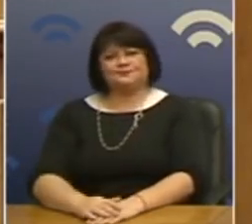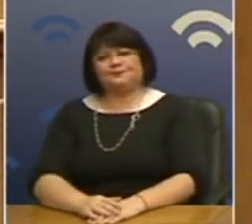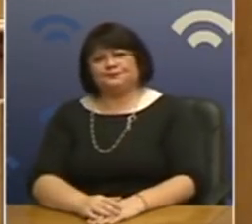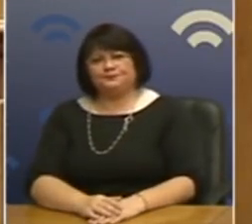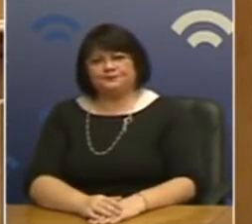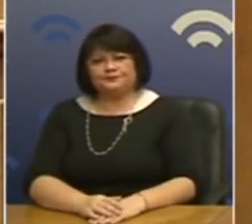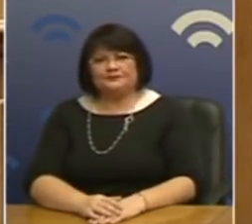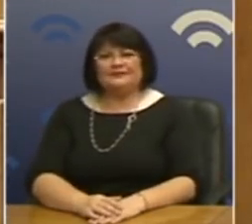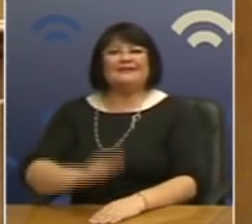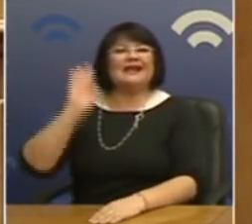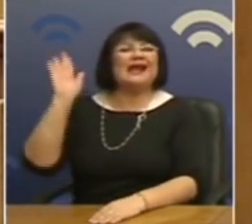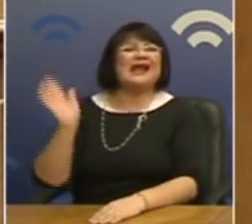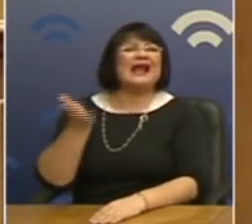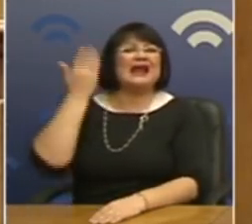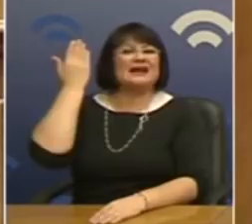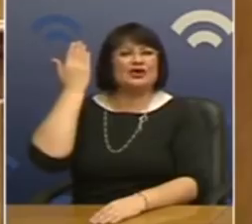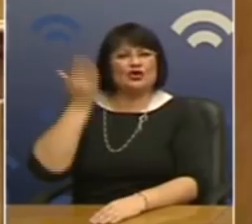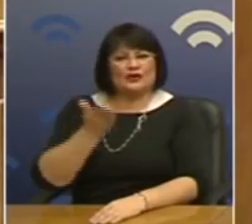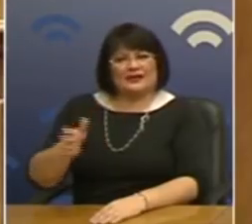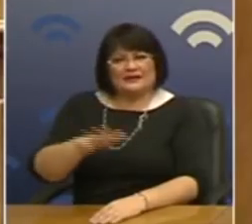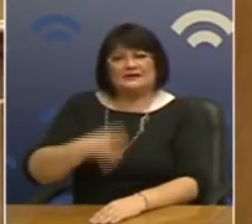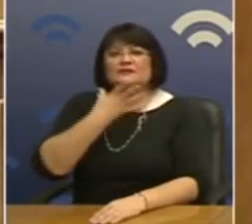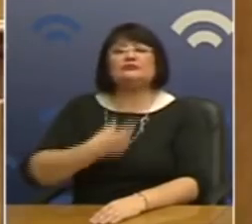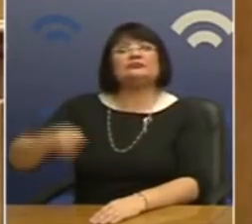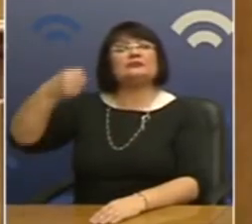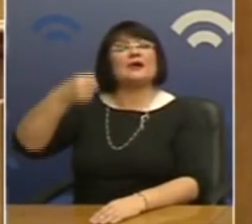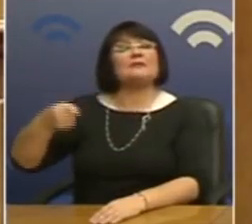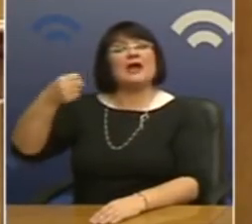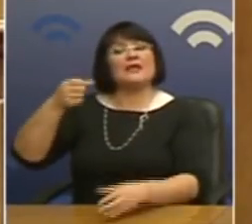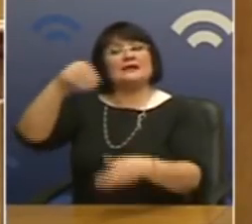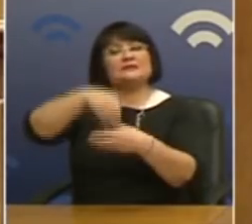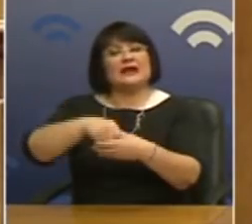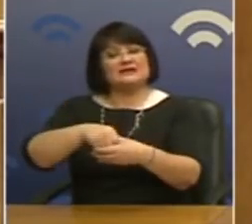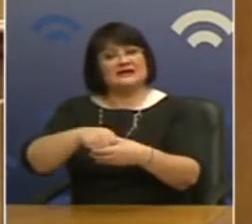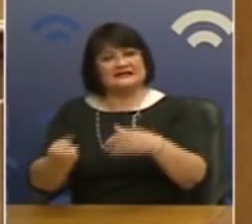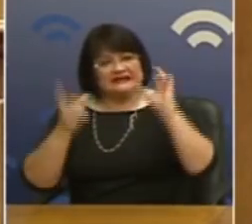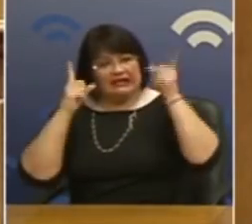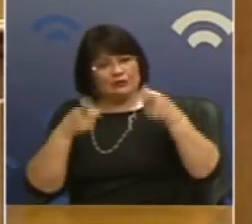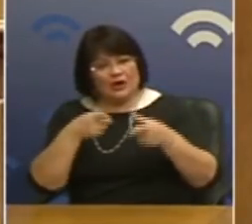το αναχρονιστικό ακροδεξιό ιερατείο εντός της συντηρητικής παράταξης της